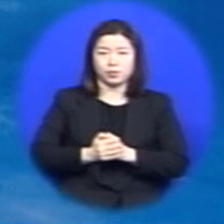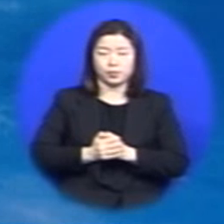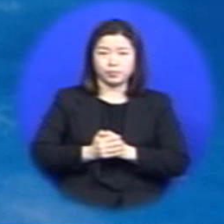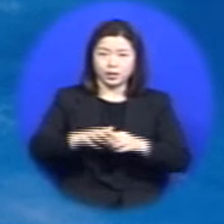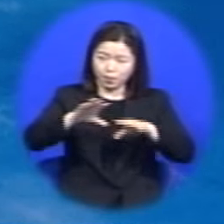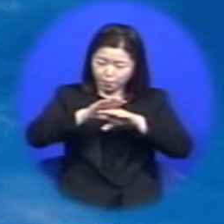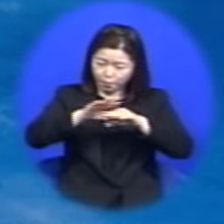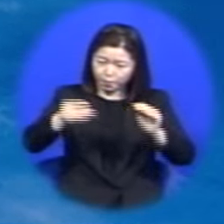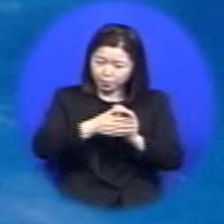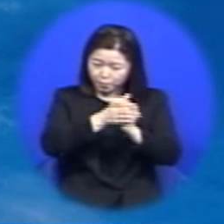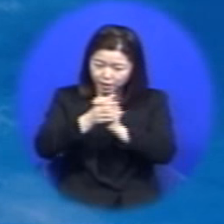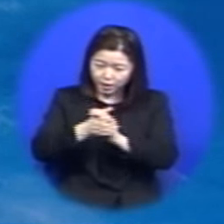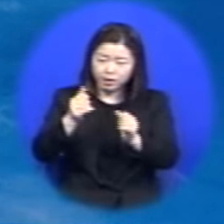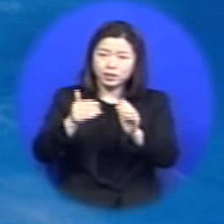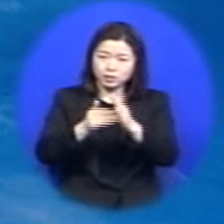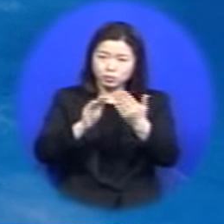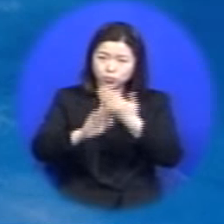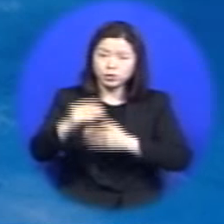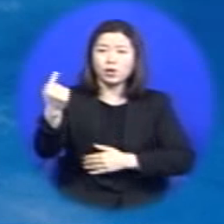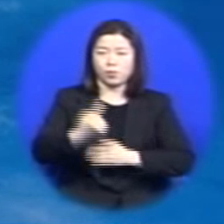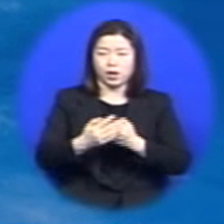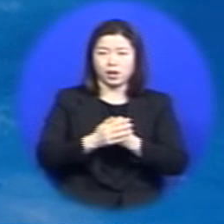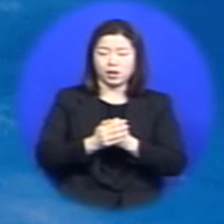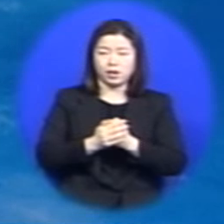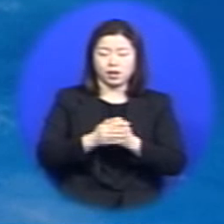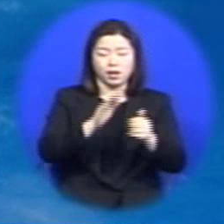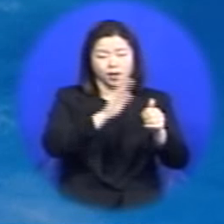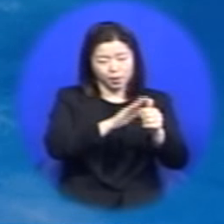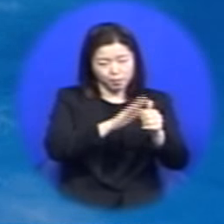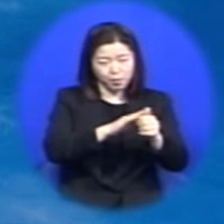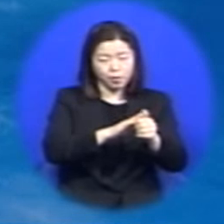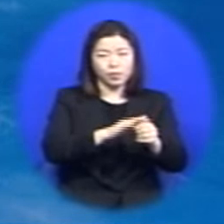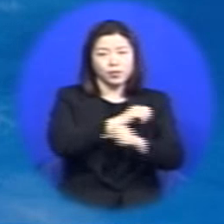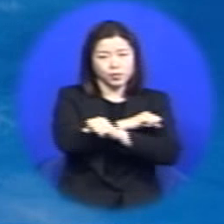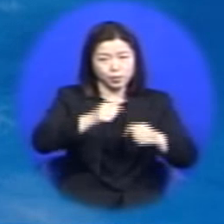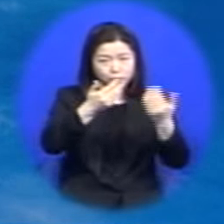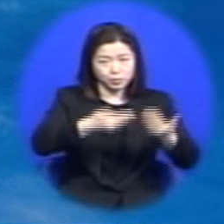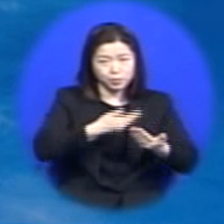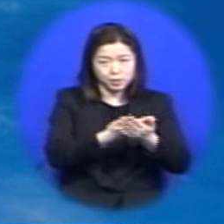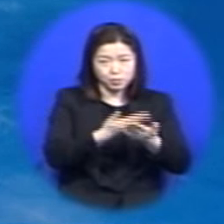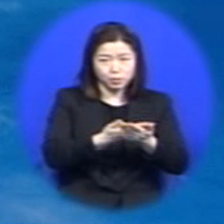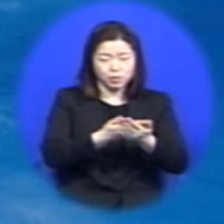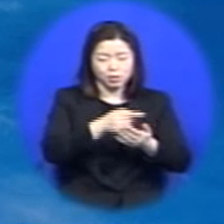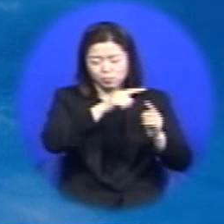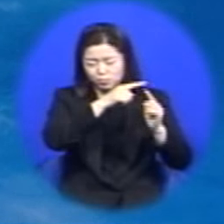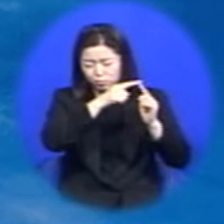화해하고 오셔야 돼요. 여보, 용서해줘. 무조건 빌어야 돼요.